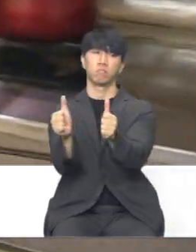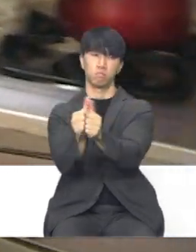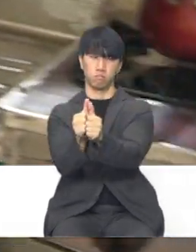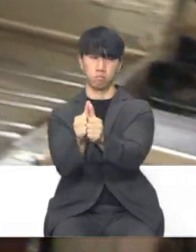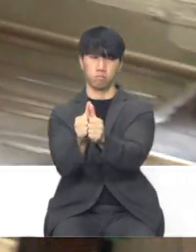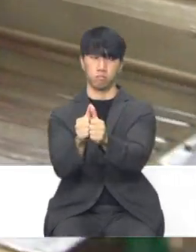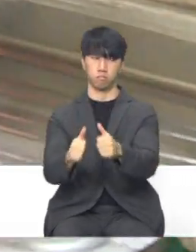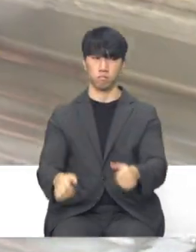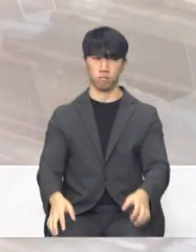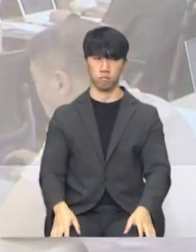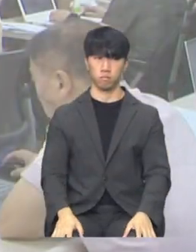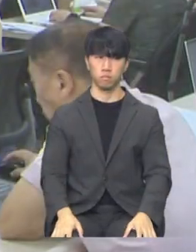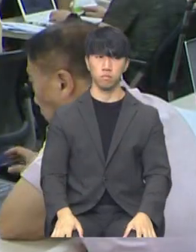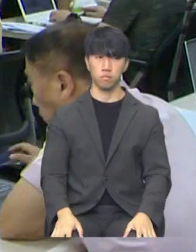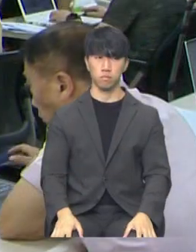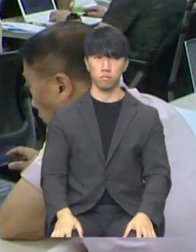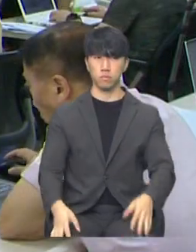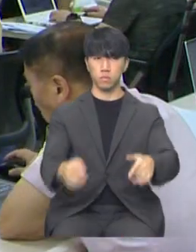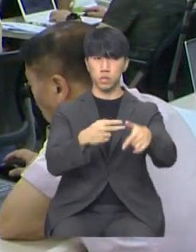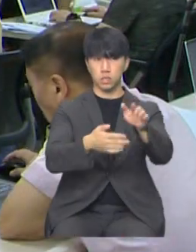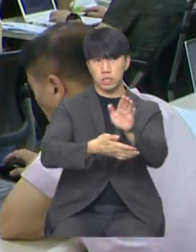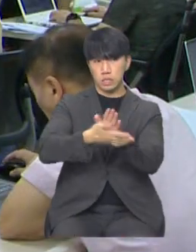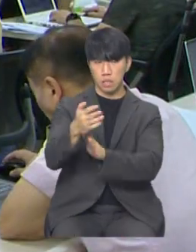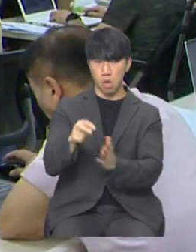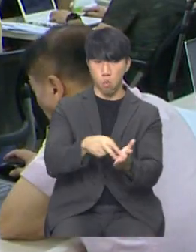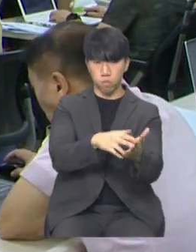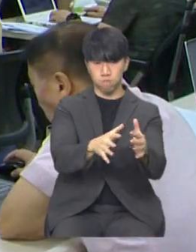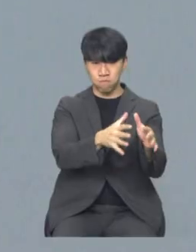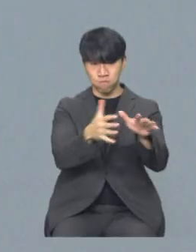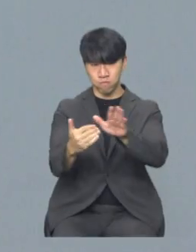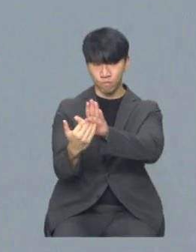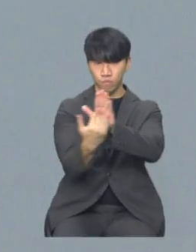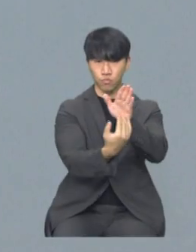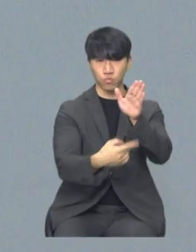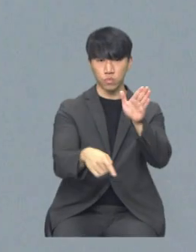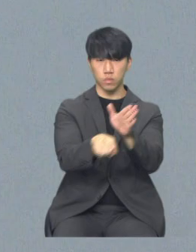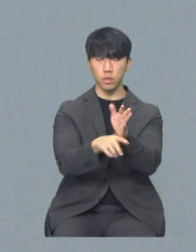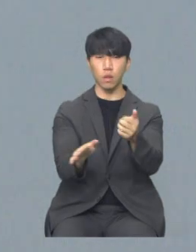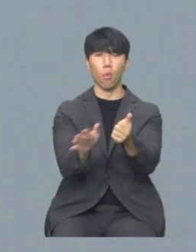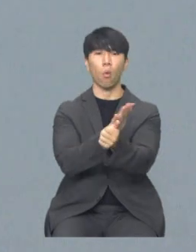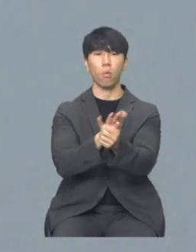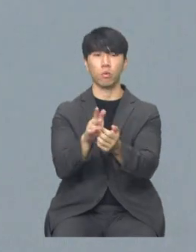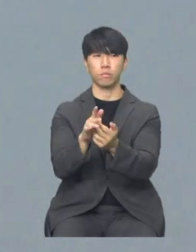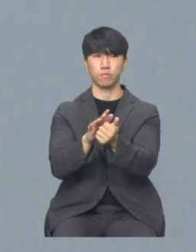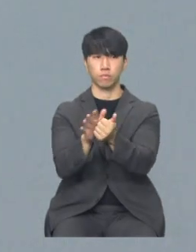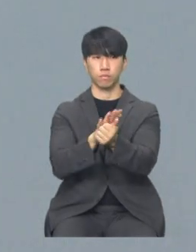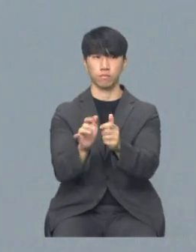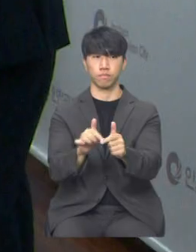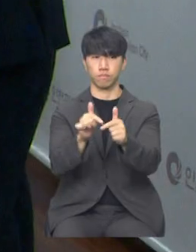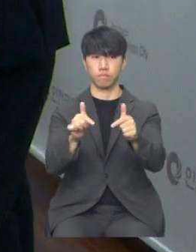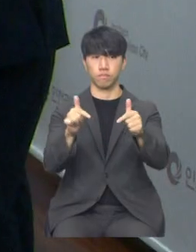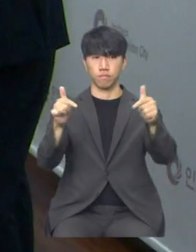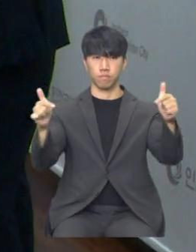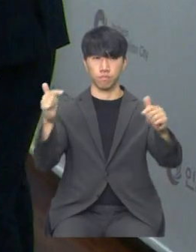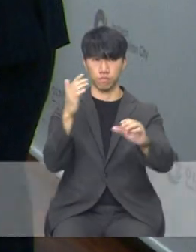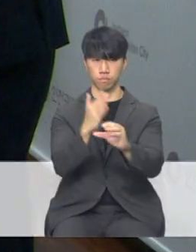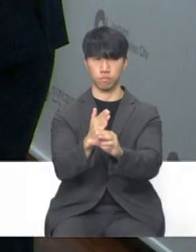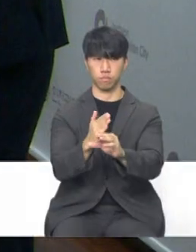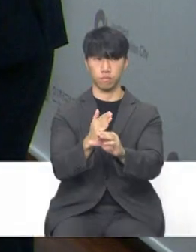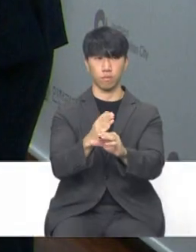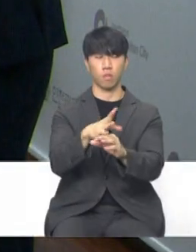것으로 나타났습니다. 인천시는 고독사를 예방하기 위해 돌봄 서비스 사업을 확대하고 있습니다.